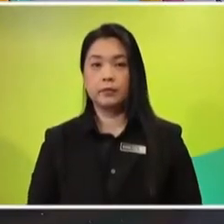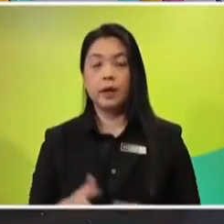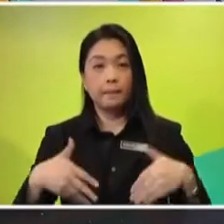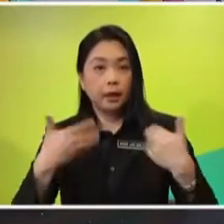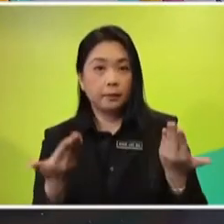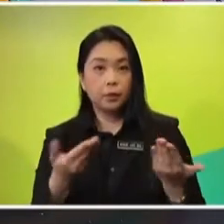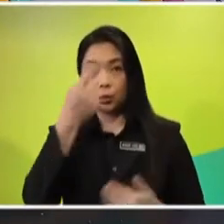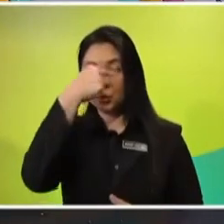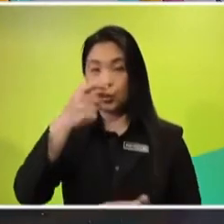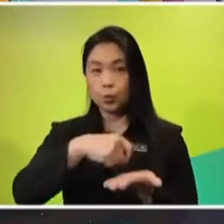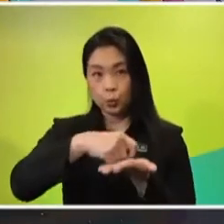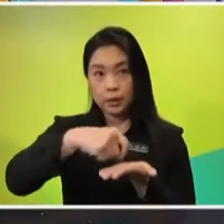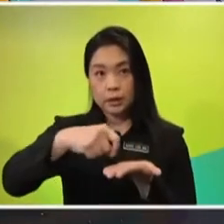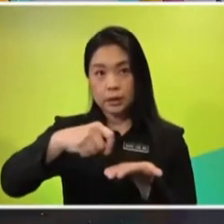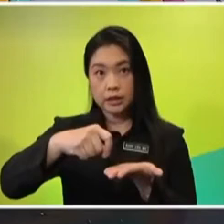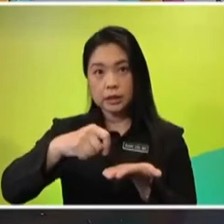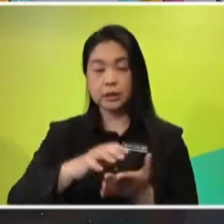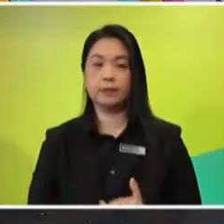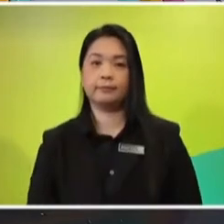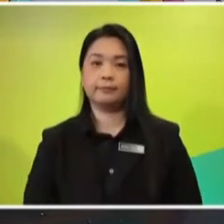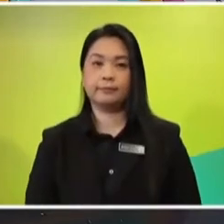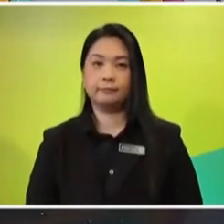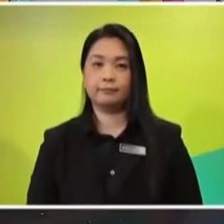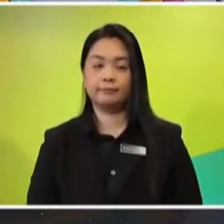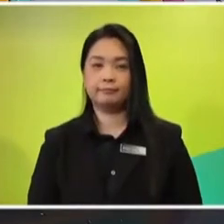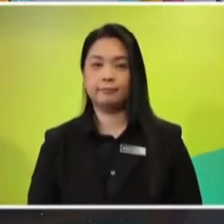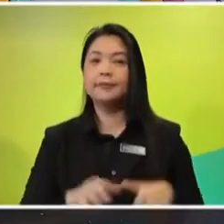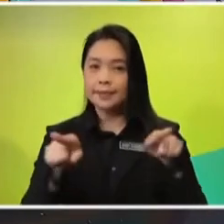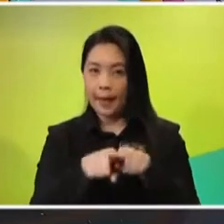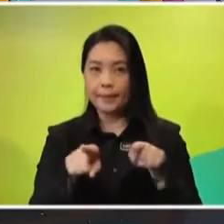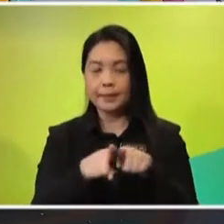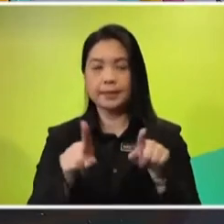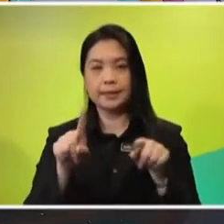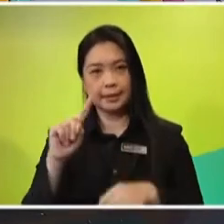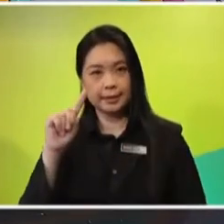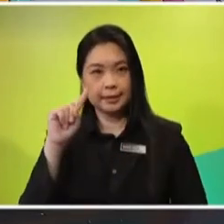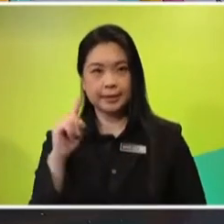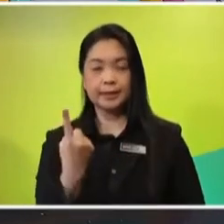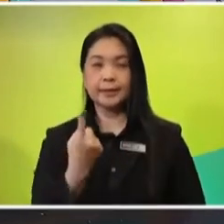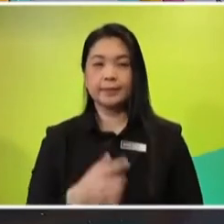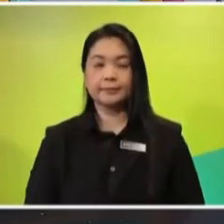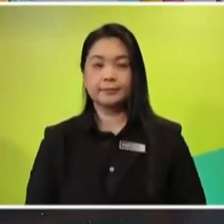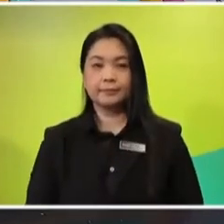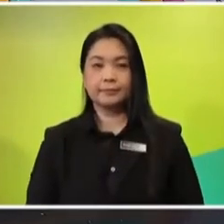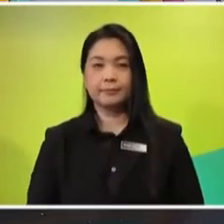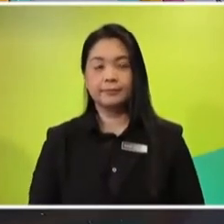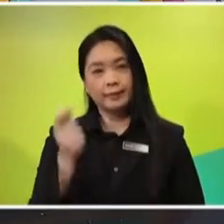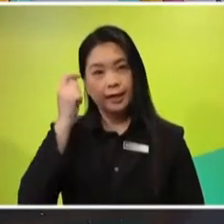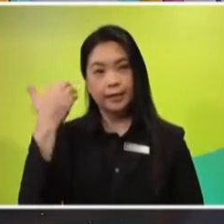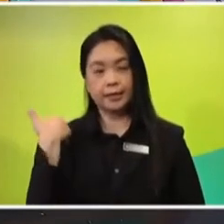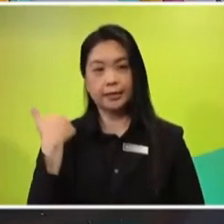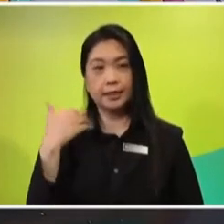tidak wajar. Cara menulis dia? Ya. Yeah. Okey, sama saja. Iaitu, tadi kita ada 5